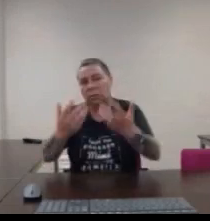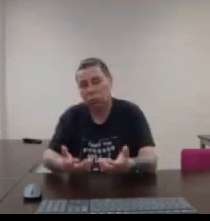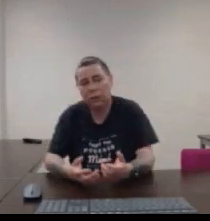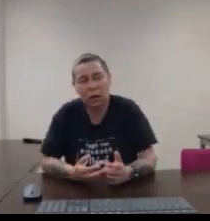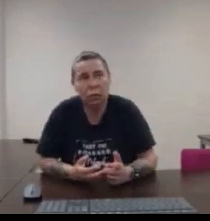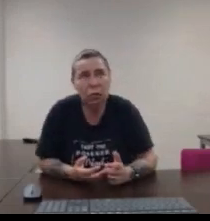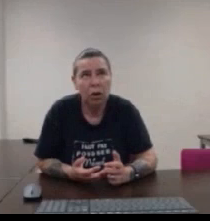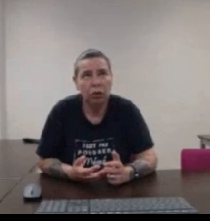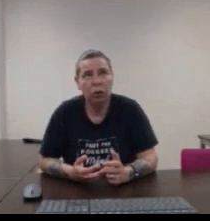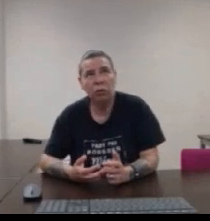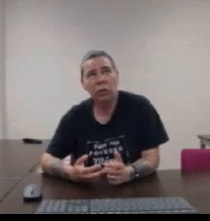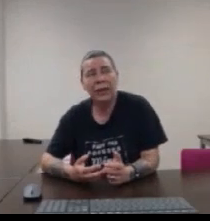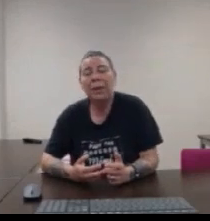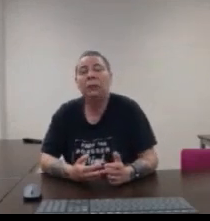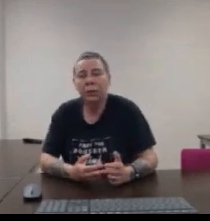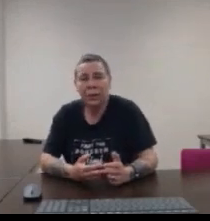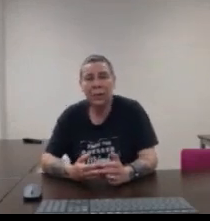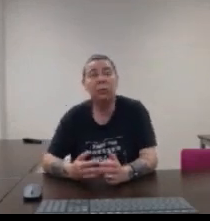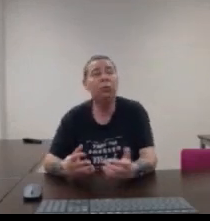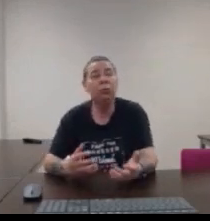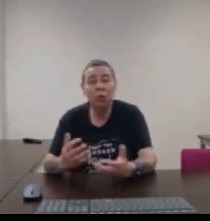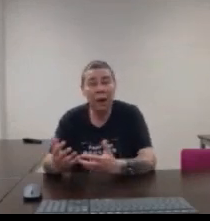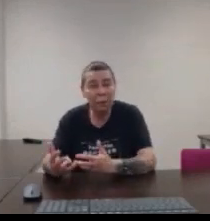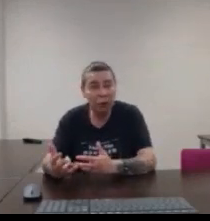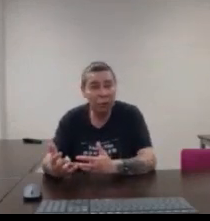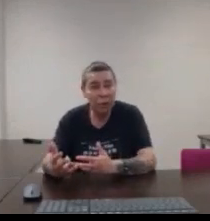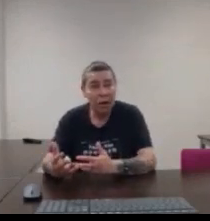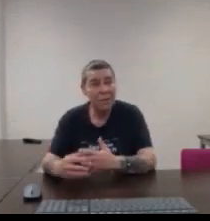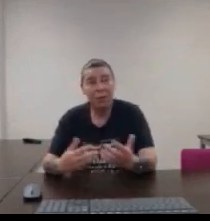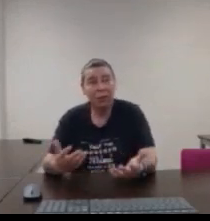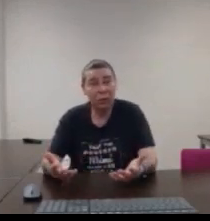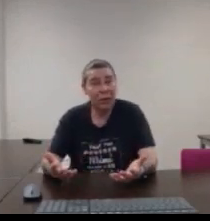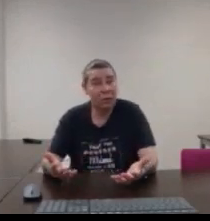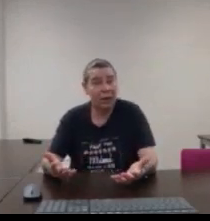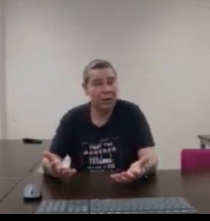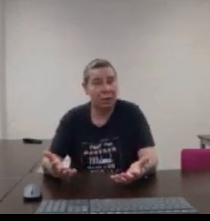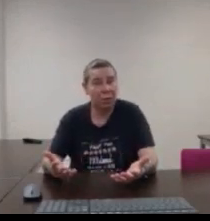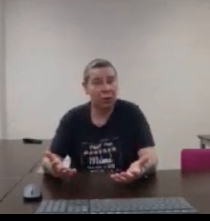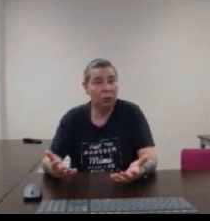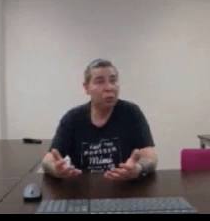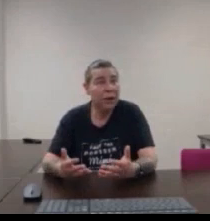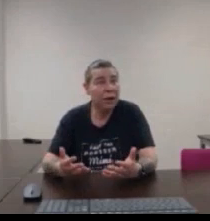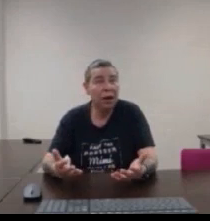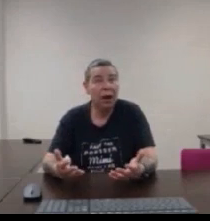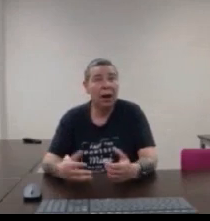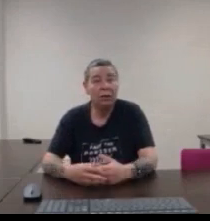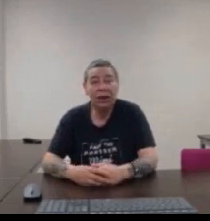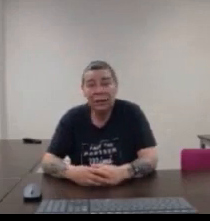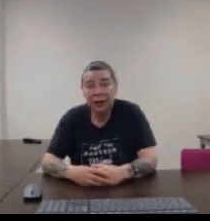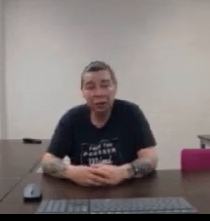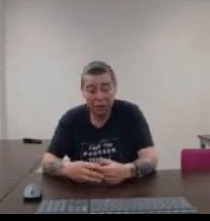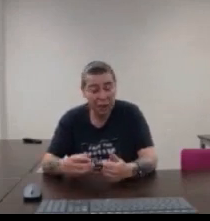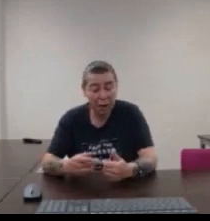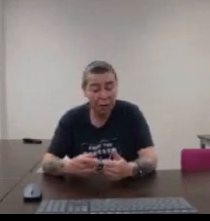un risque, on va dire, d'apparition de TMS plus ou moins important, mais en même temps, ça veut rien dire, parce que vous pouvez